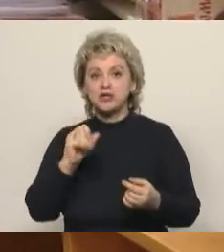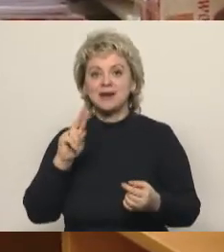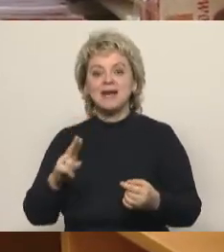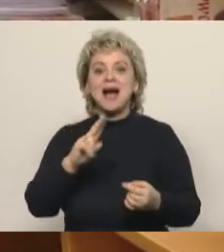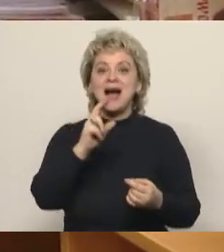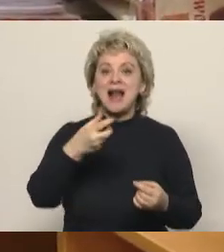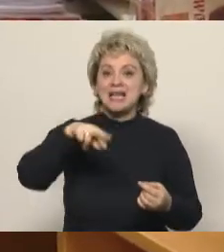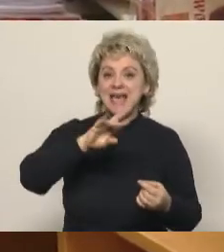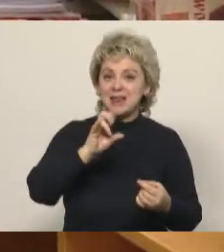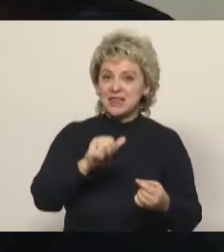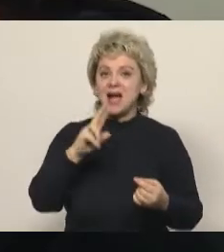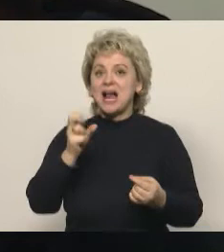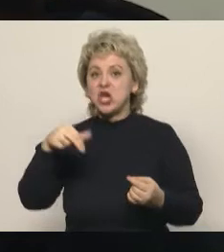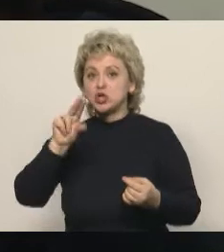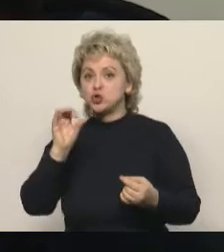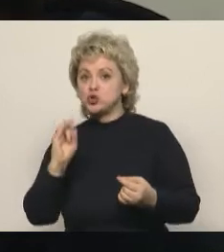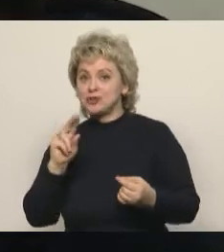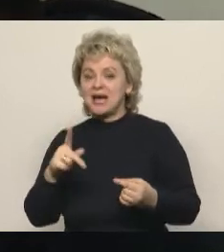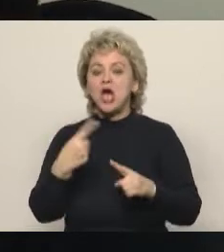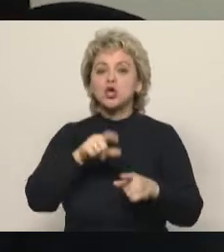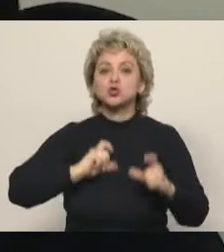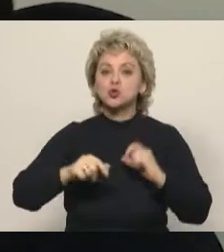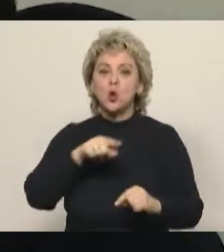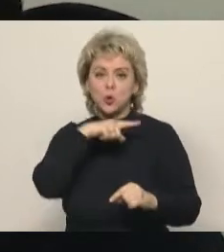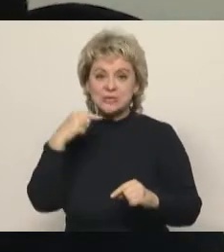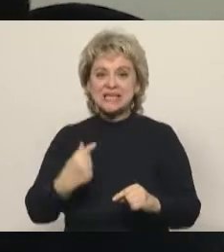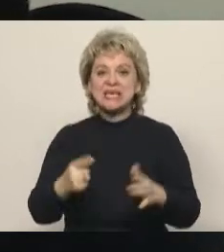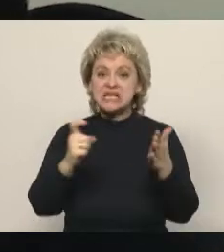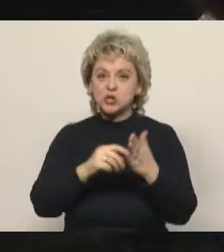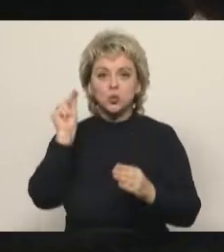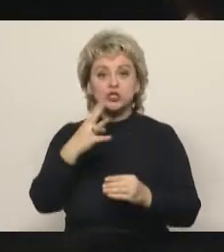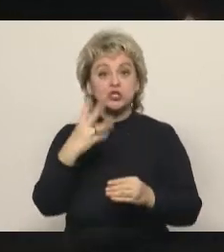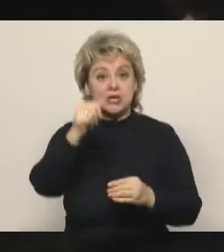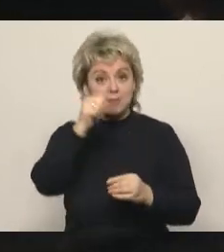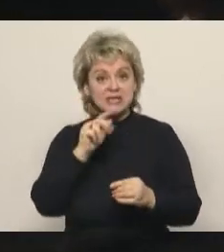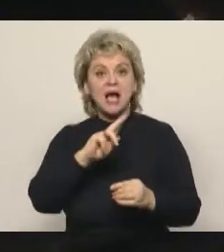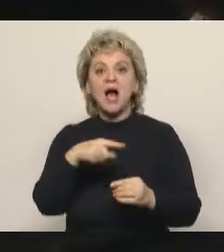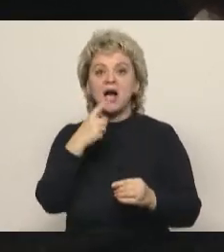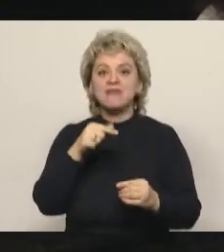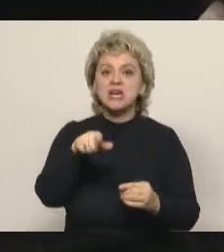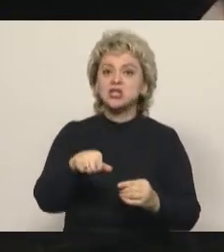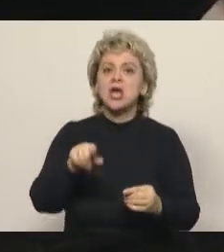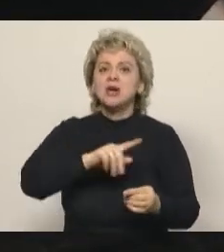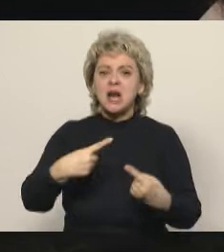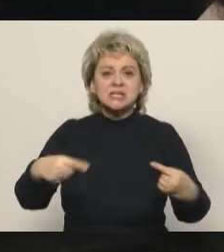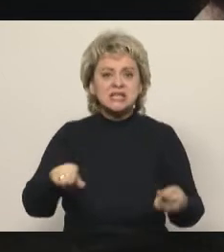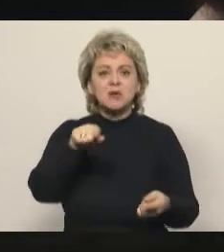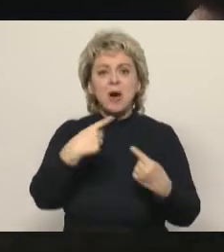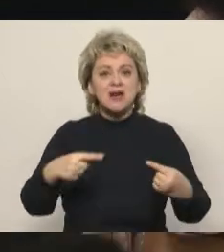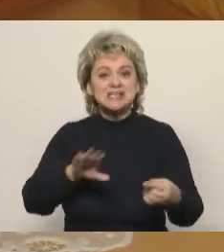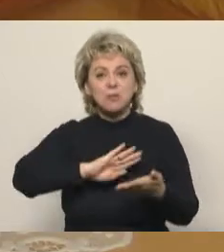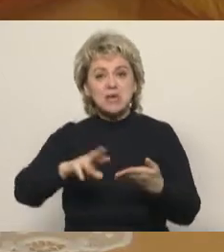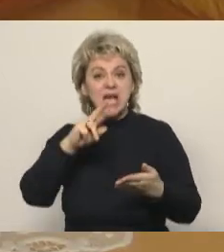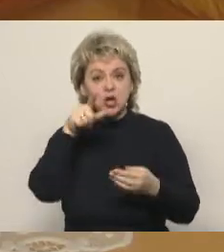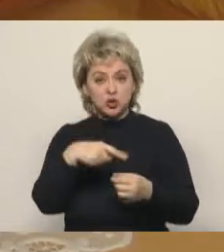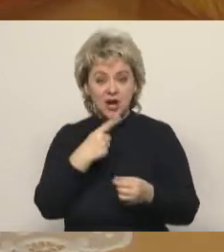кальянчик и так далее. Эти студенты учат русский язык всего 4 месяца. И, как говорят, склоняют и спрягают слова практически без